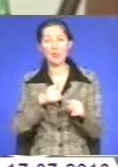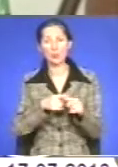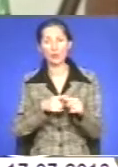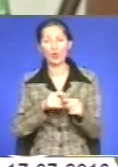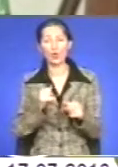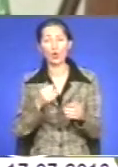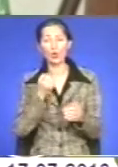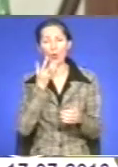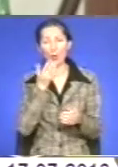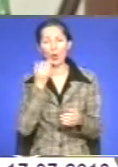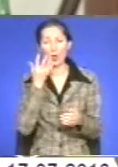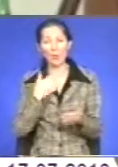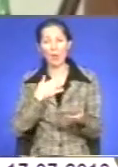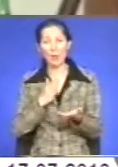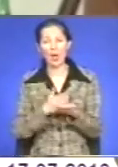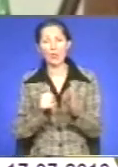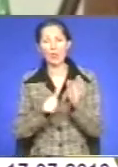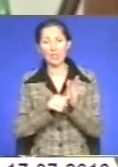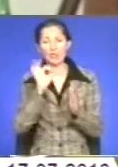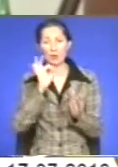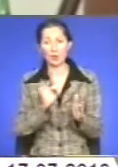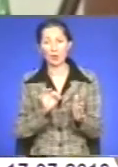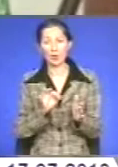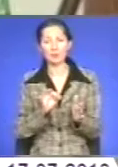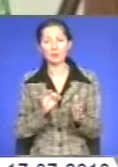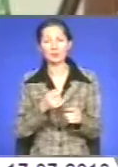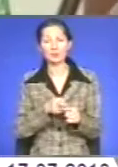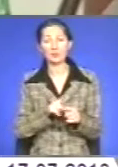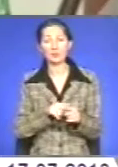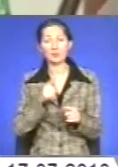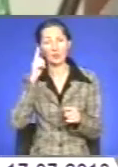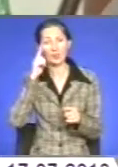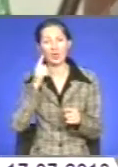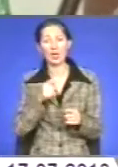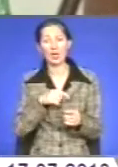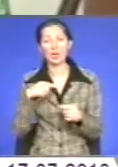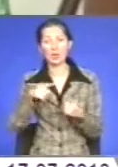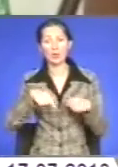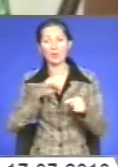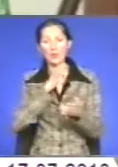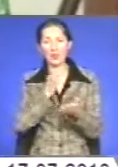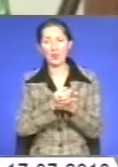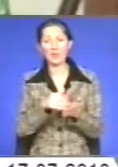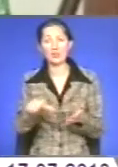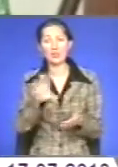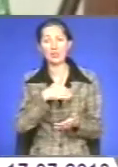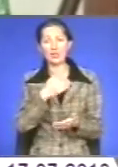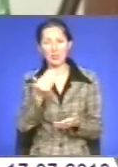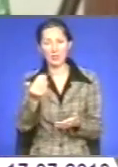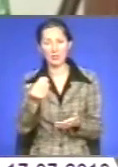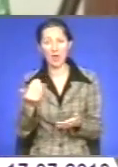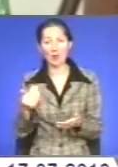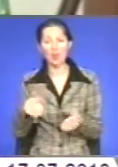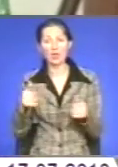і добре, якщо ми маємо 6%. Я думаю, що це зона відповідальності всіх нас з вами, шановні